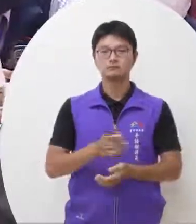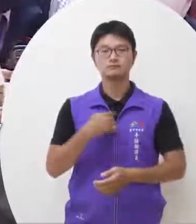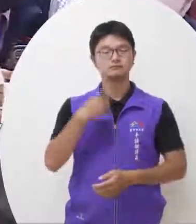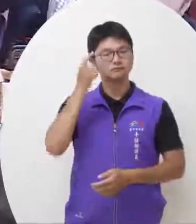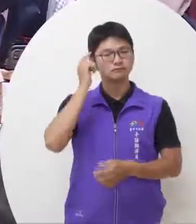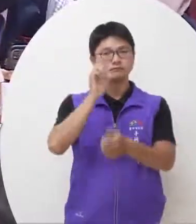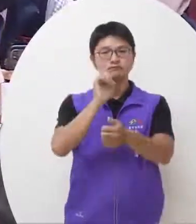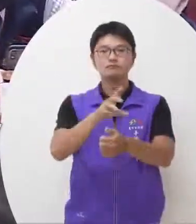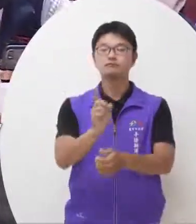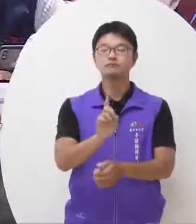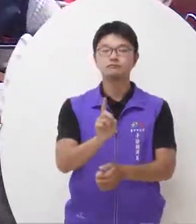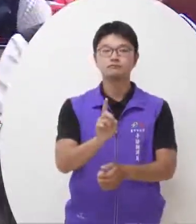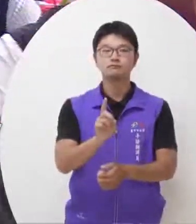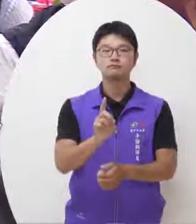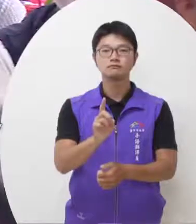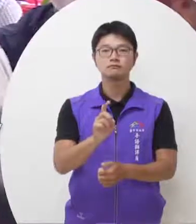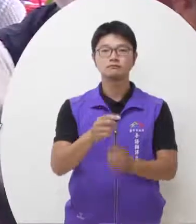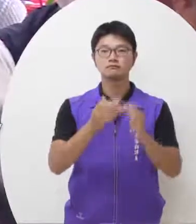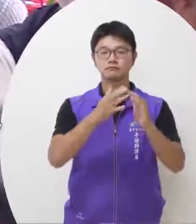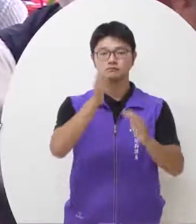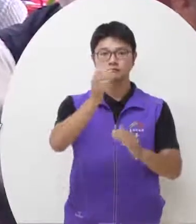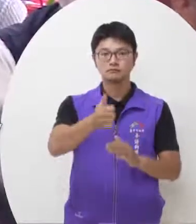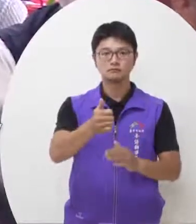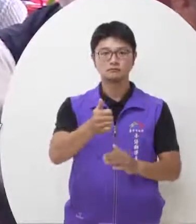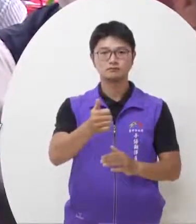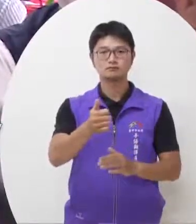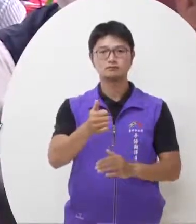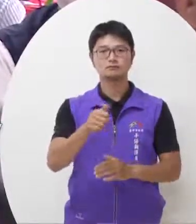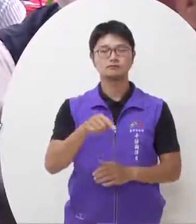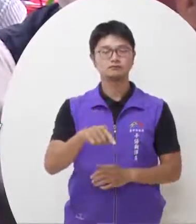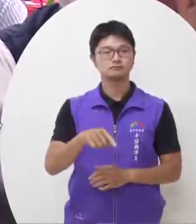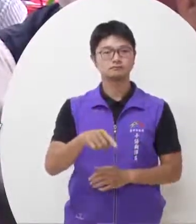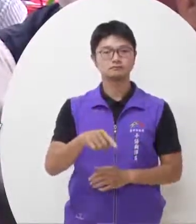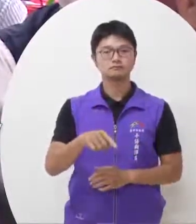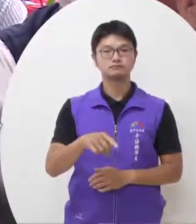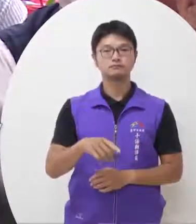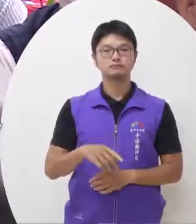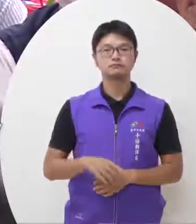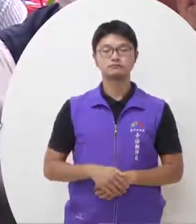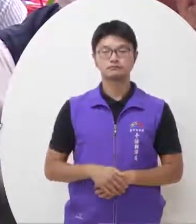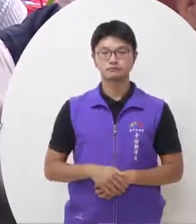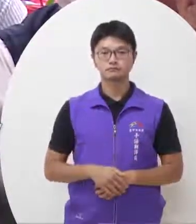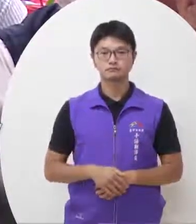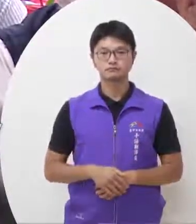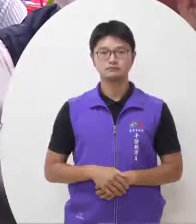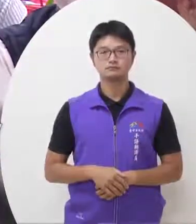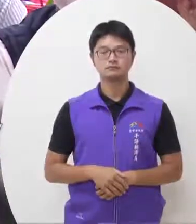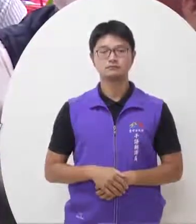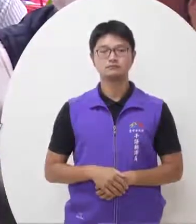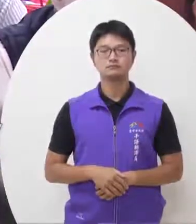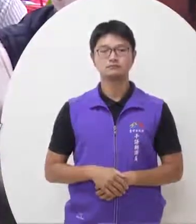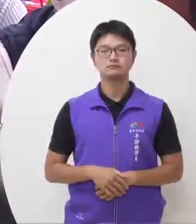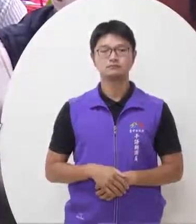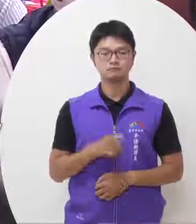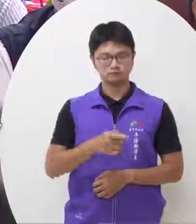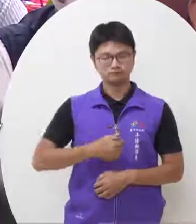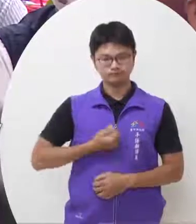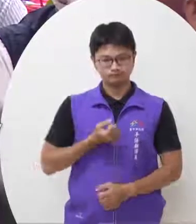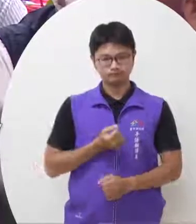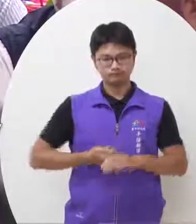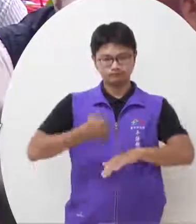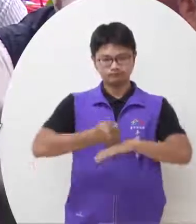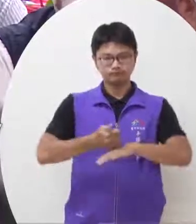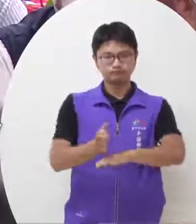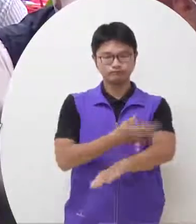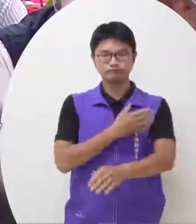吼，因為市长上任较紧吼，对整个市政建设吼，做啦真好，大家拢